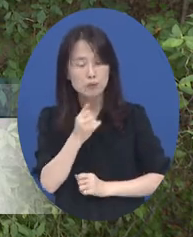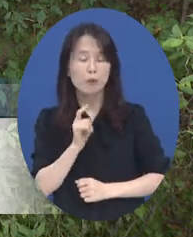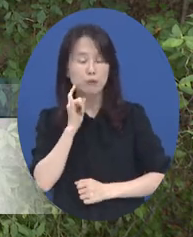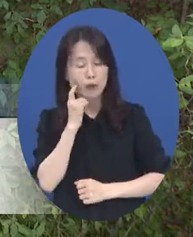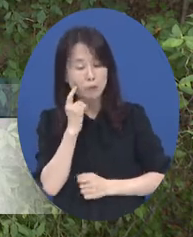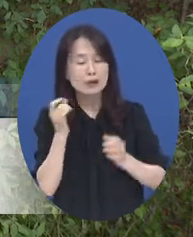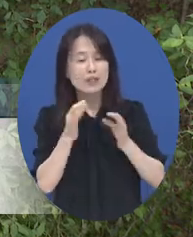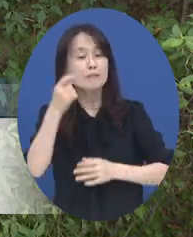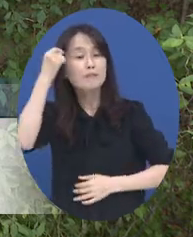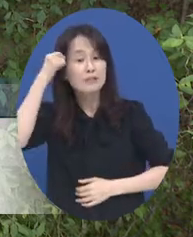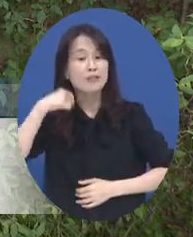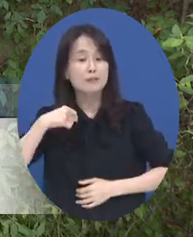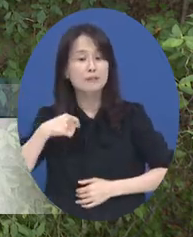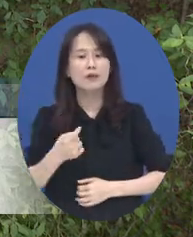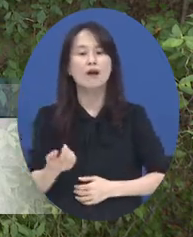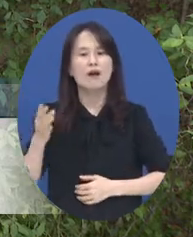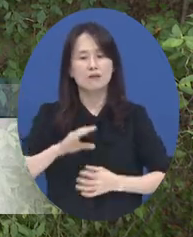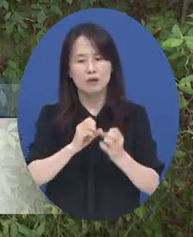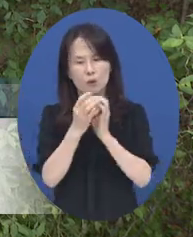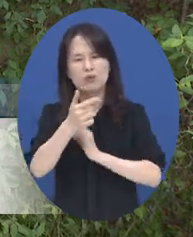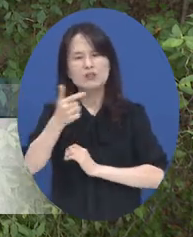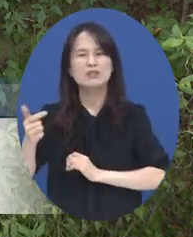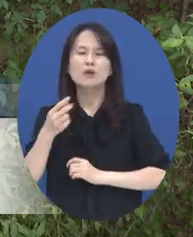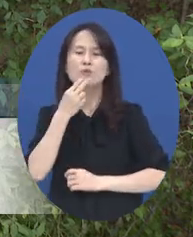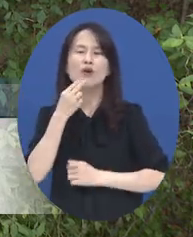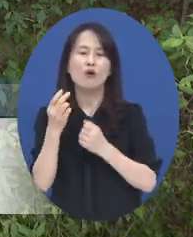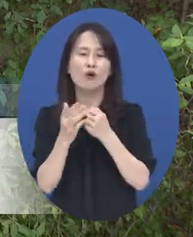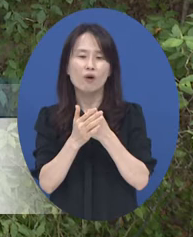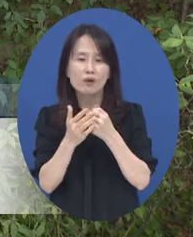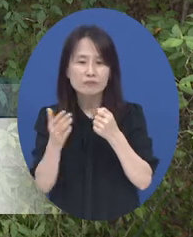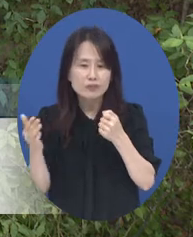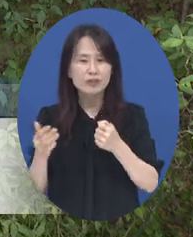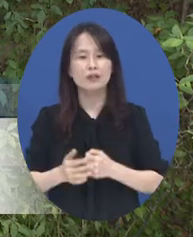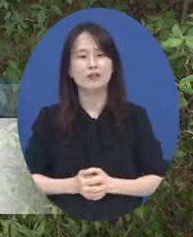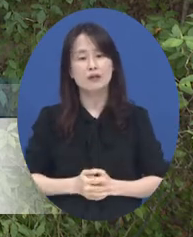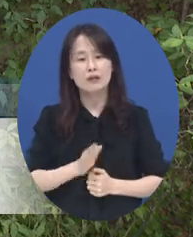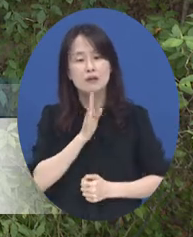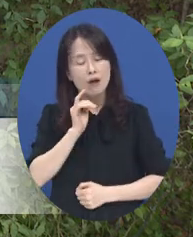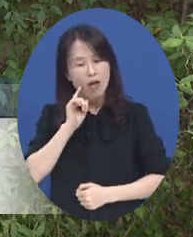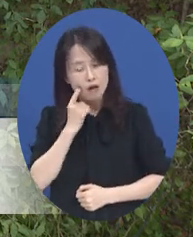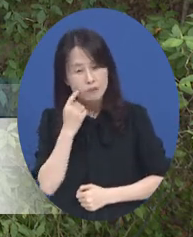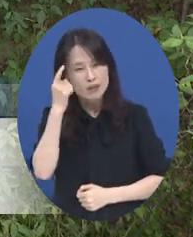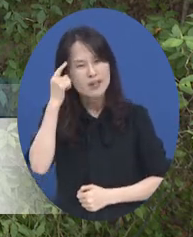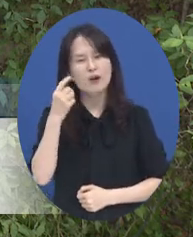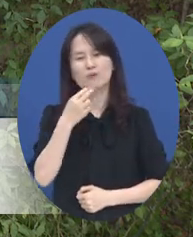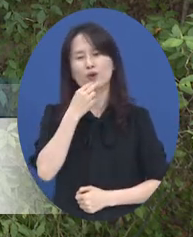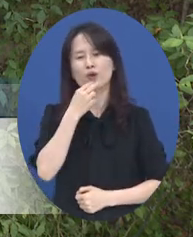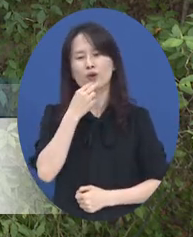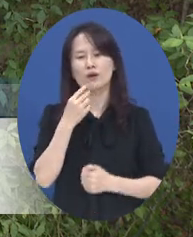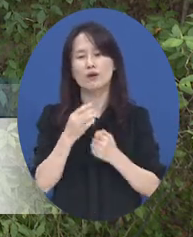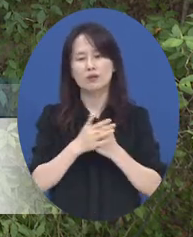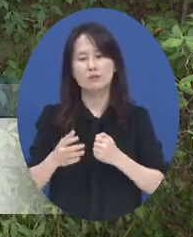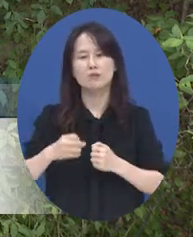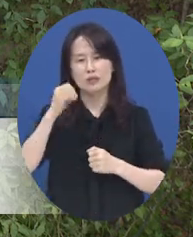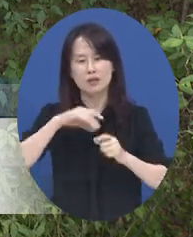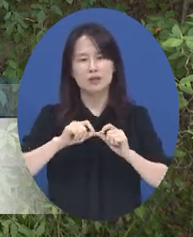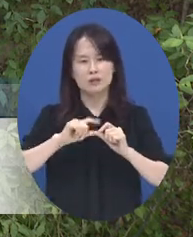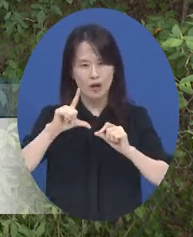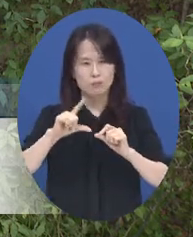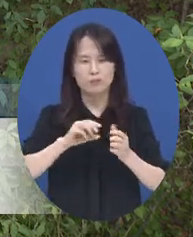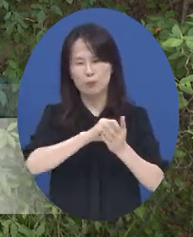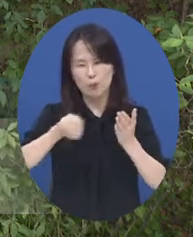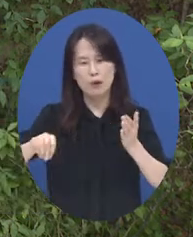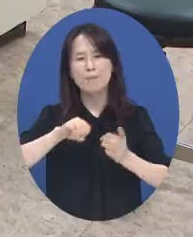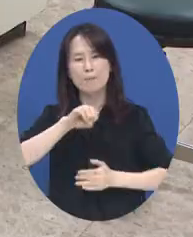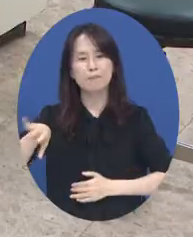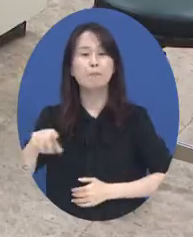생각이 잠깐 들긴 하지만, 그것도 크거나 하지 않기 때문에, 진짜 예쁘다는 생각이 별로 안 들기 때문에, 그냥 대부분은 뽑아서 버리죠.